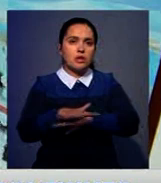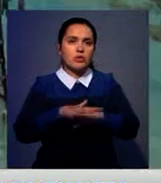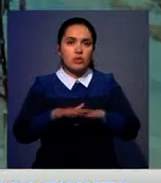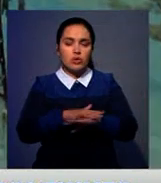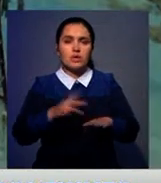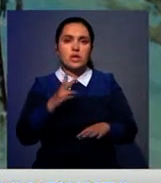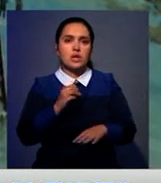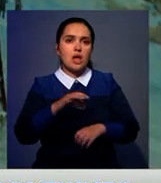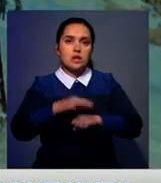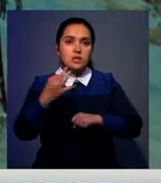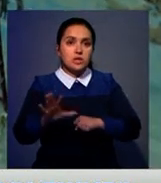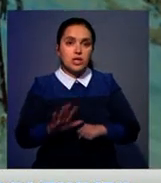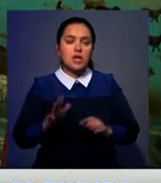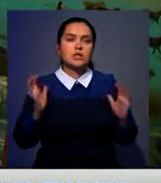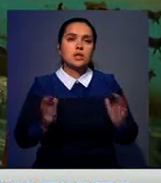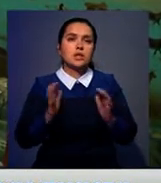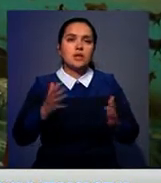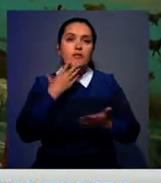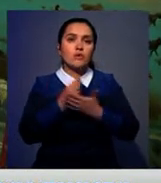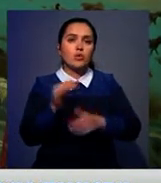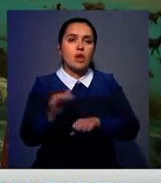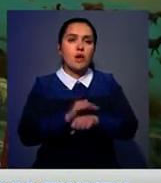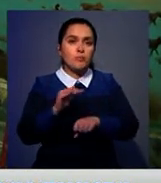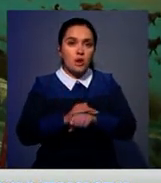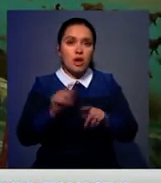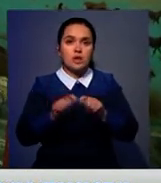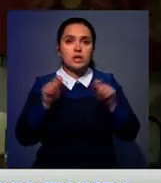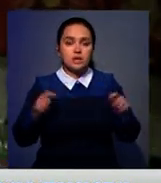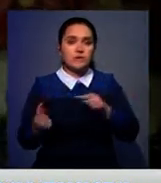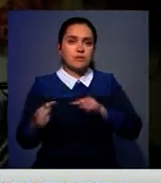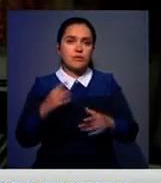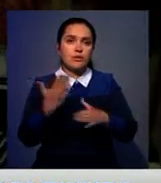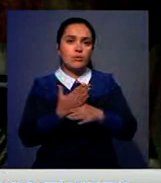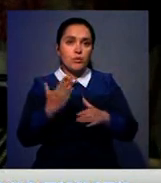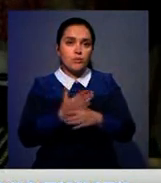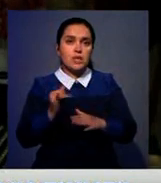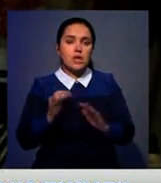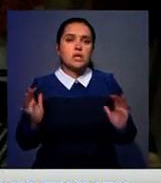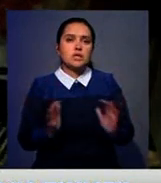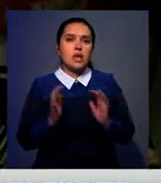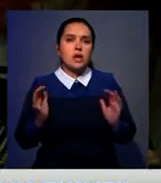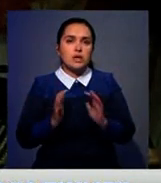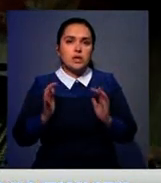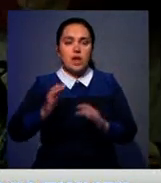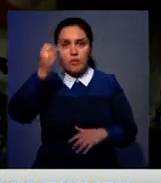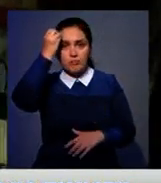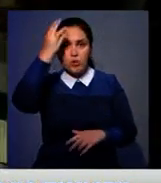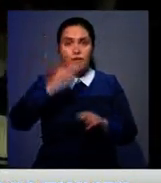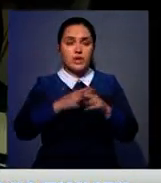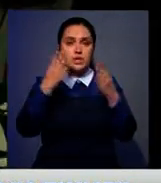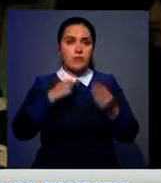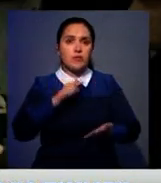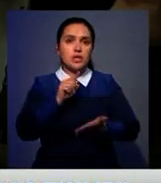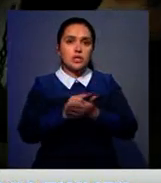сохранил свои лучшие национальные черты – доброту, открытость, взаимопомощь, сохранил вековую мудрость. В этот день мы должны говорить